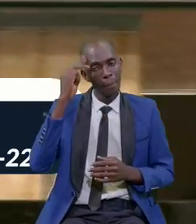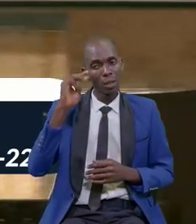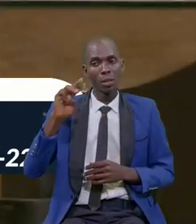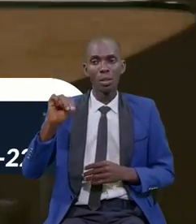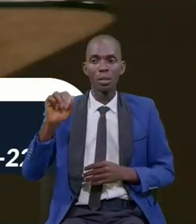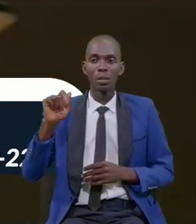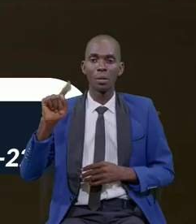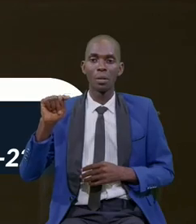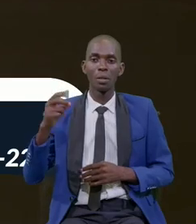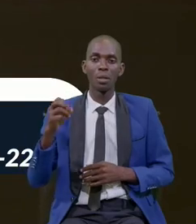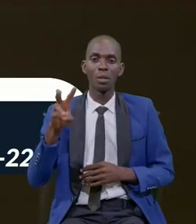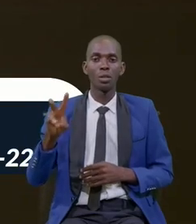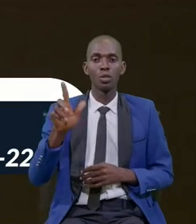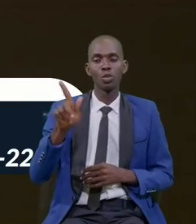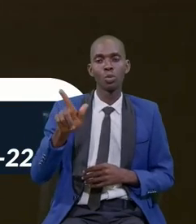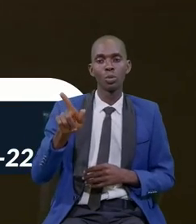Matthieu.